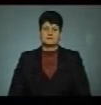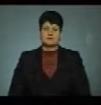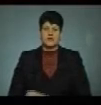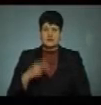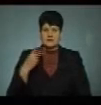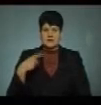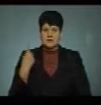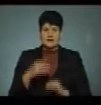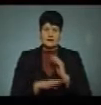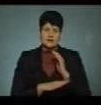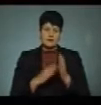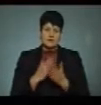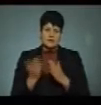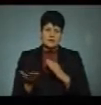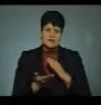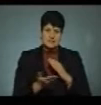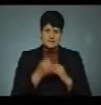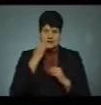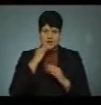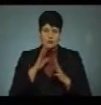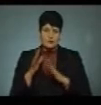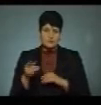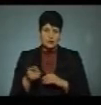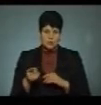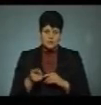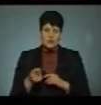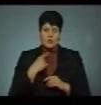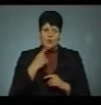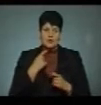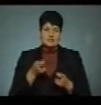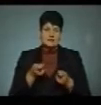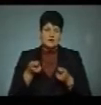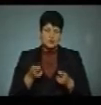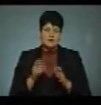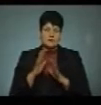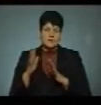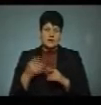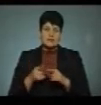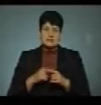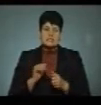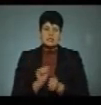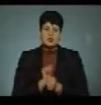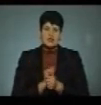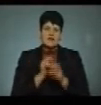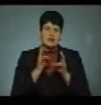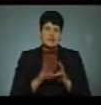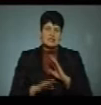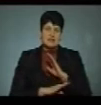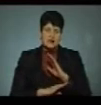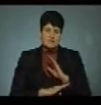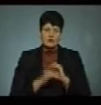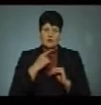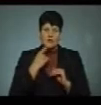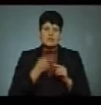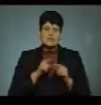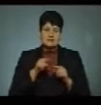Двадцять одне дерево мають зрізати в старому парку у Тернополі. За словами завідувача парку Михайла Лібера, це сухі та аварійні дерева. Він каже, цю